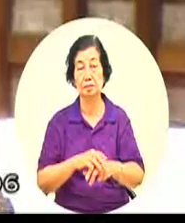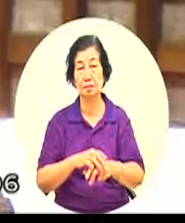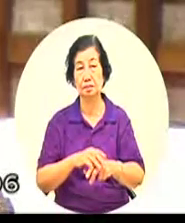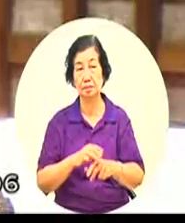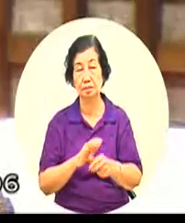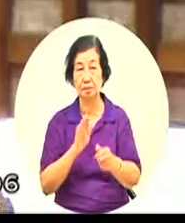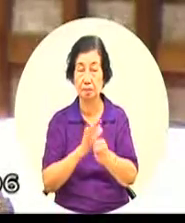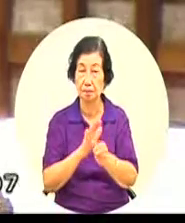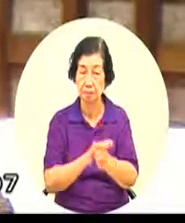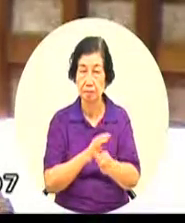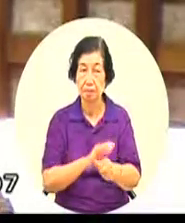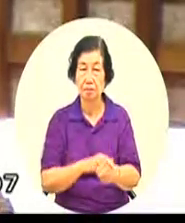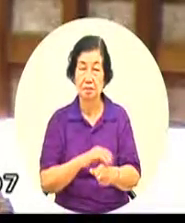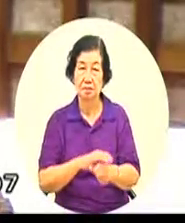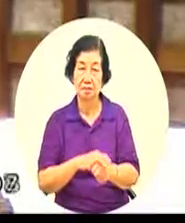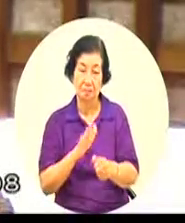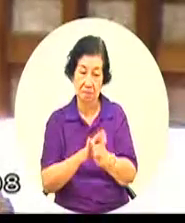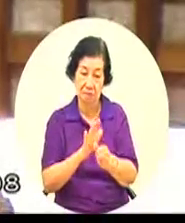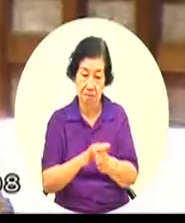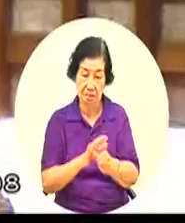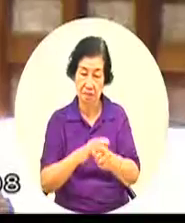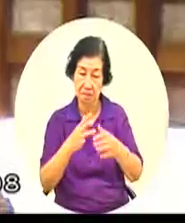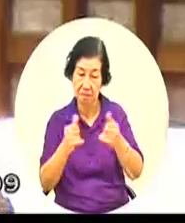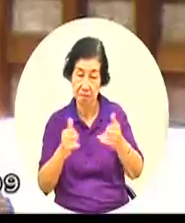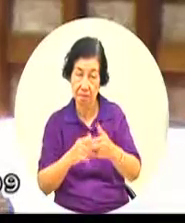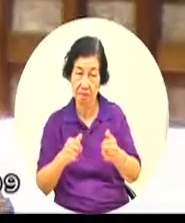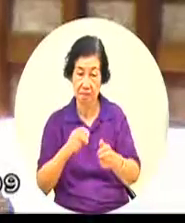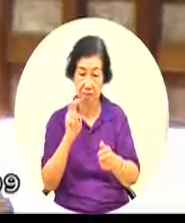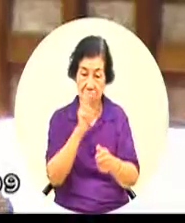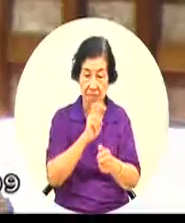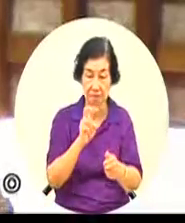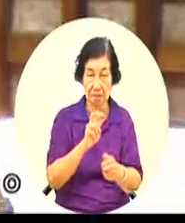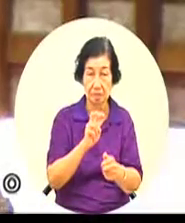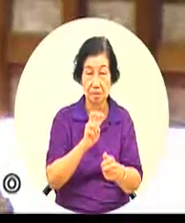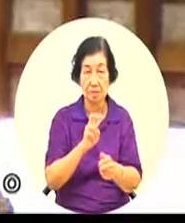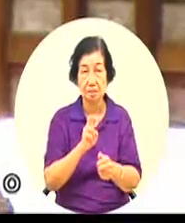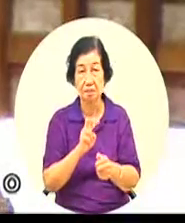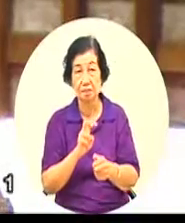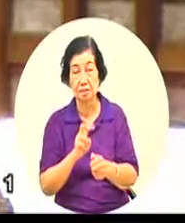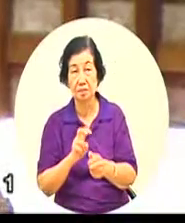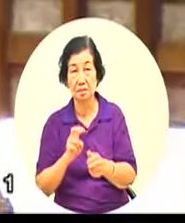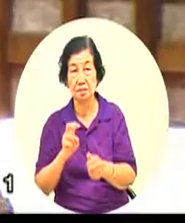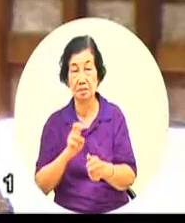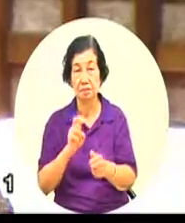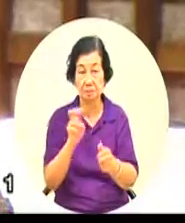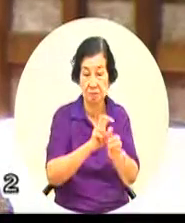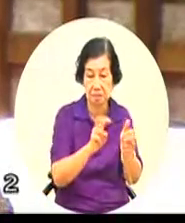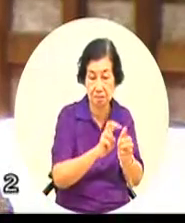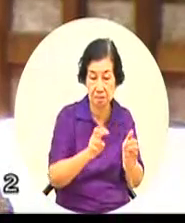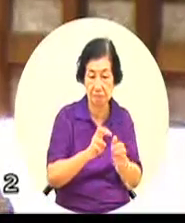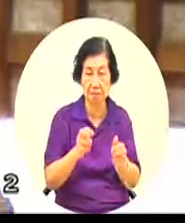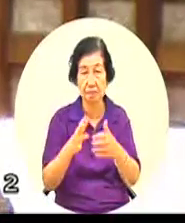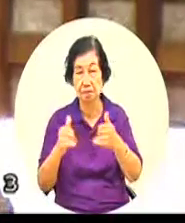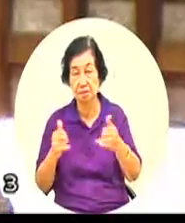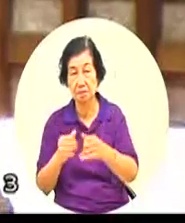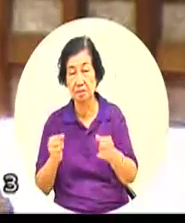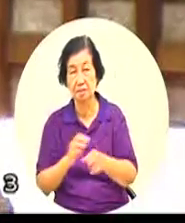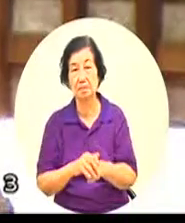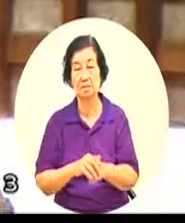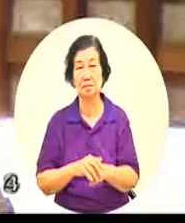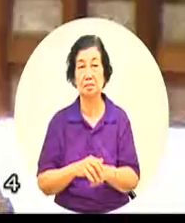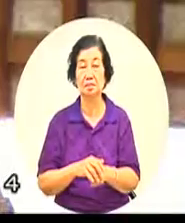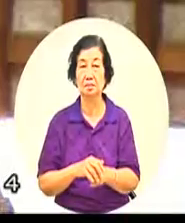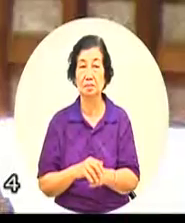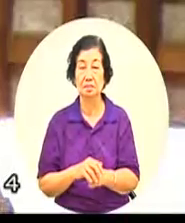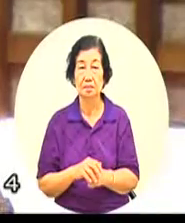难度啊，尤其啊。从哪一个地方来上课的时间人还比较多，那么教师啦以及